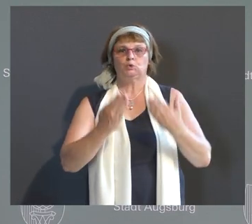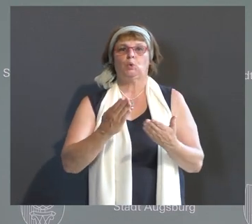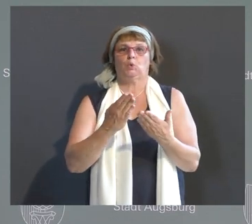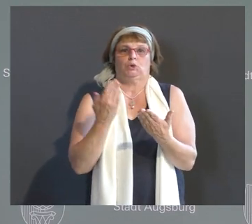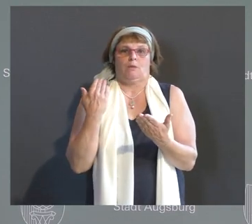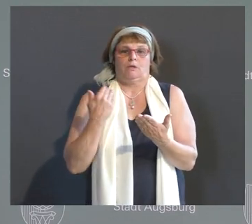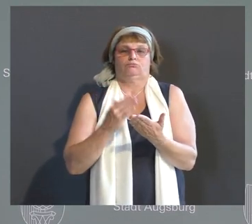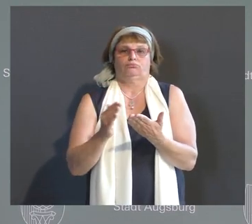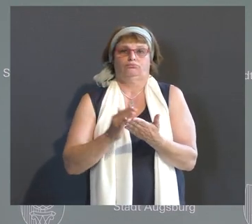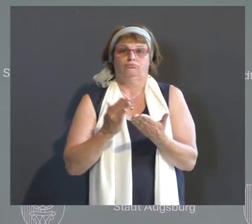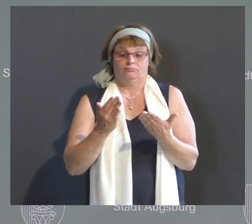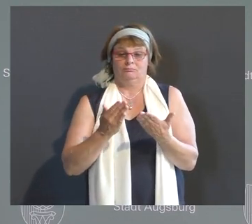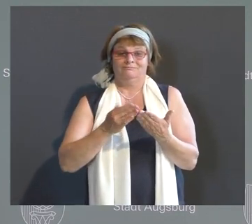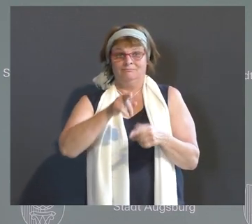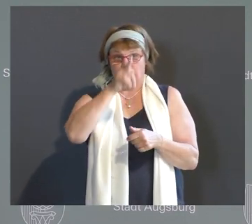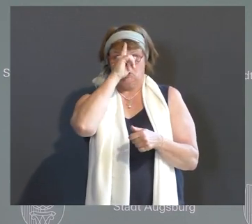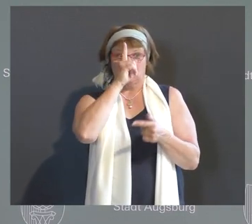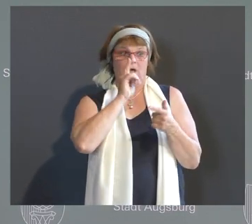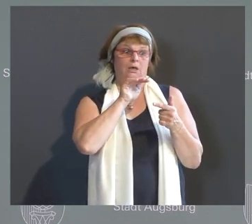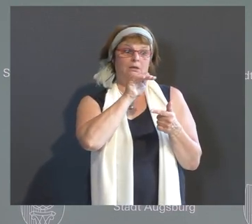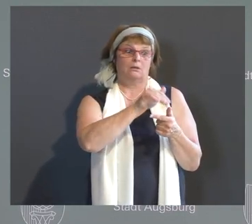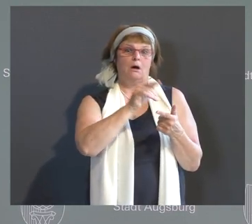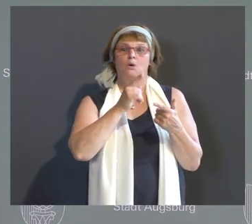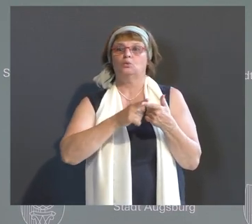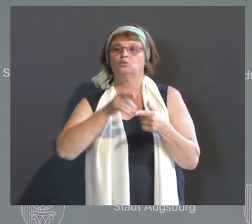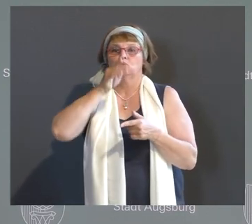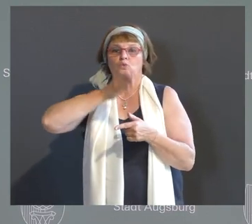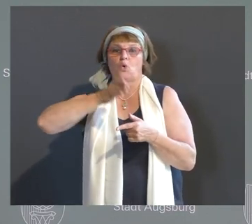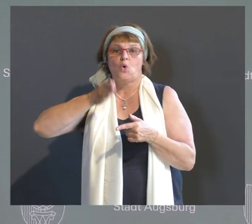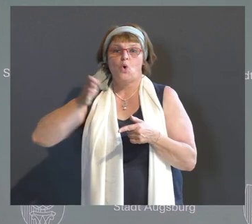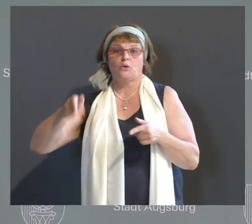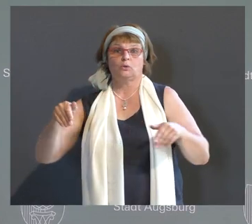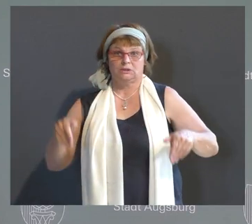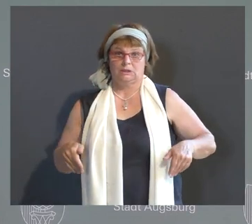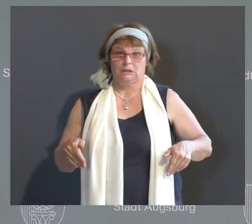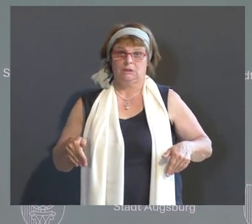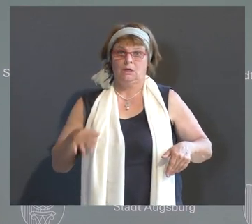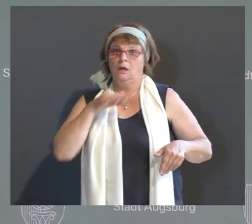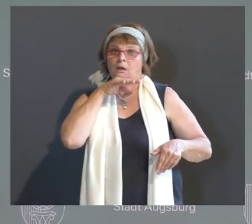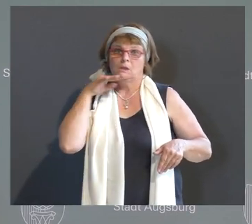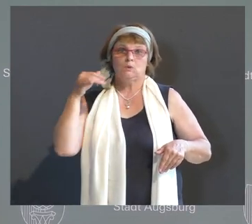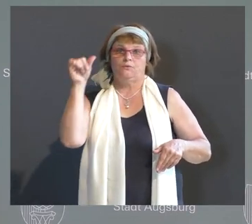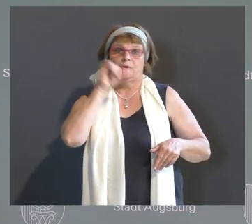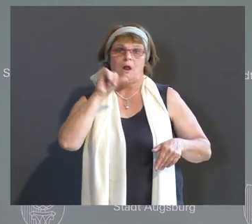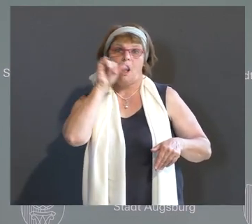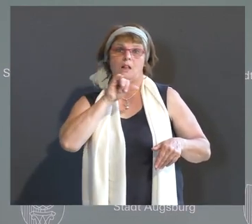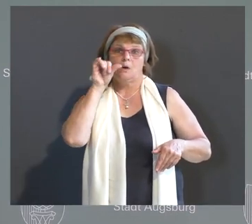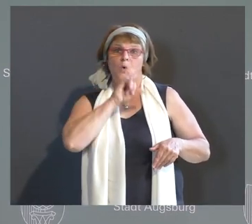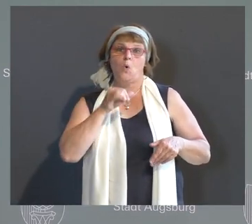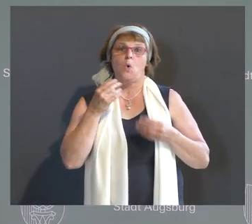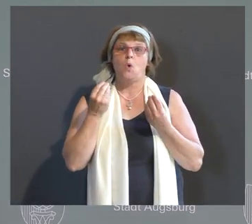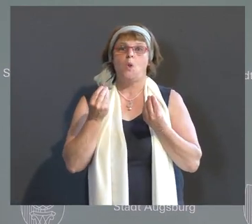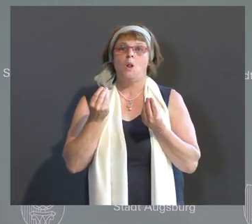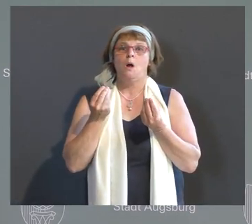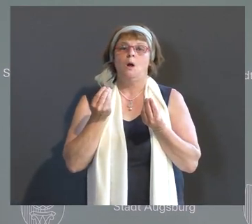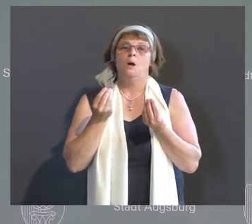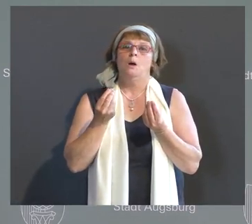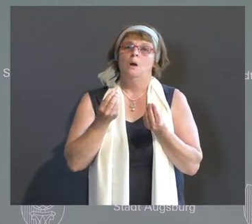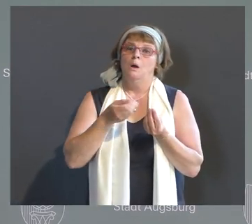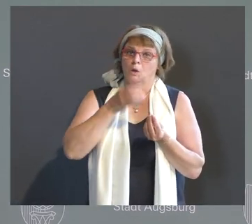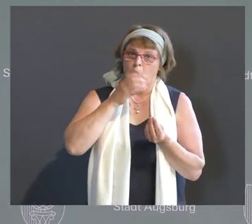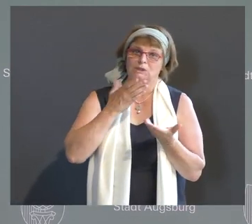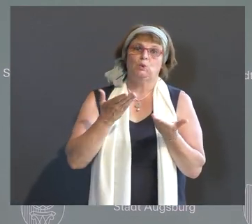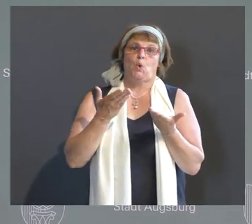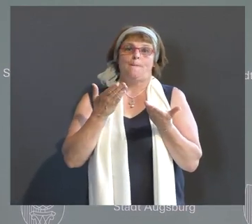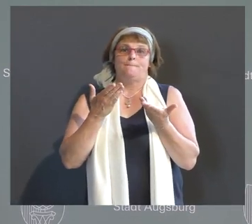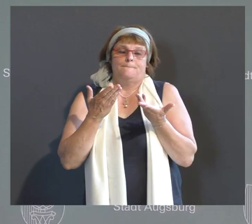Polizei und vom Ordnungsdienst, dass zu viel Alkohol im öffentlichen Raum ein Problem darstellt und dass wir das eben